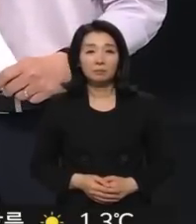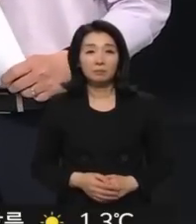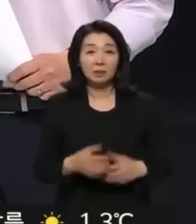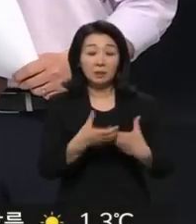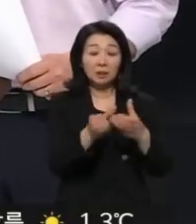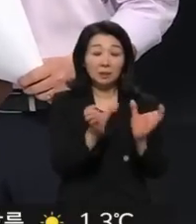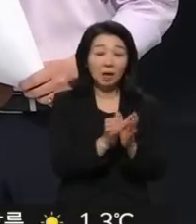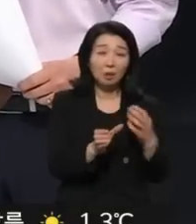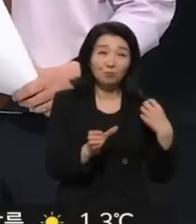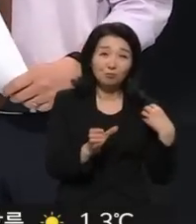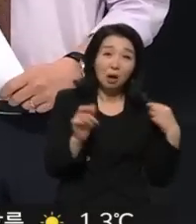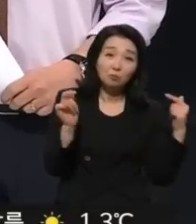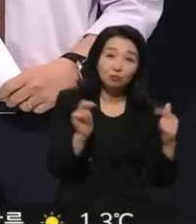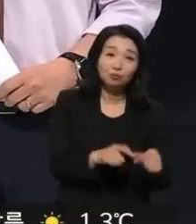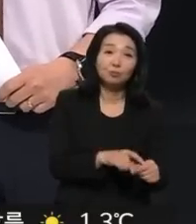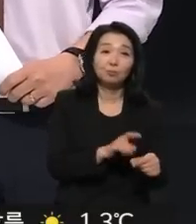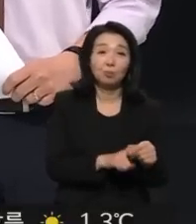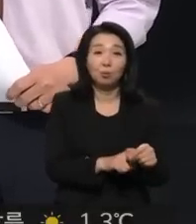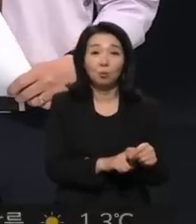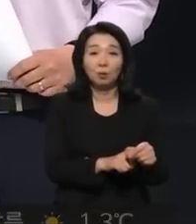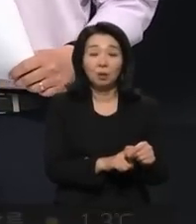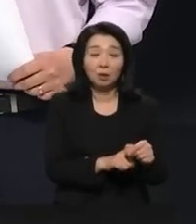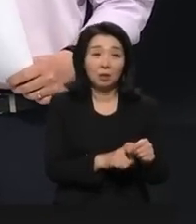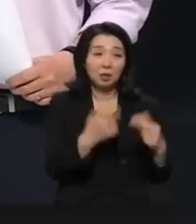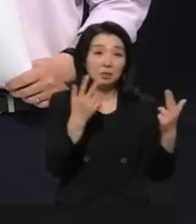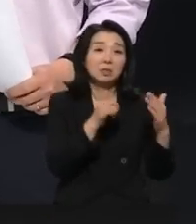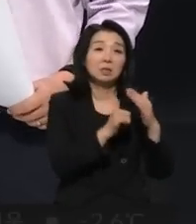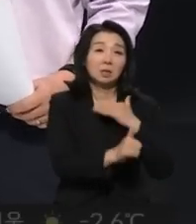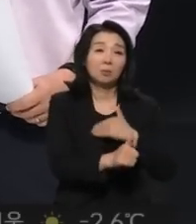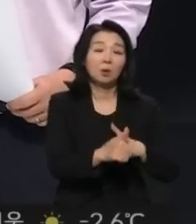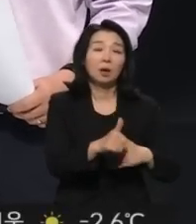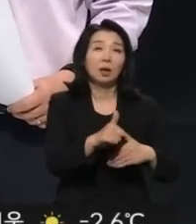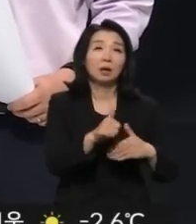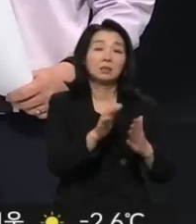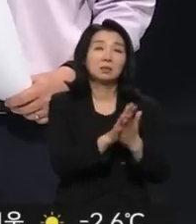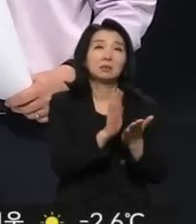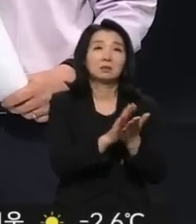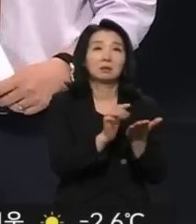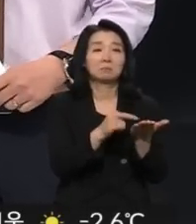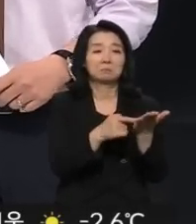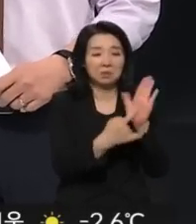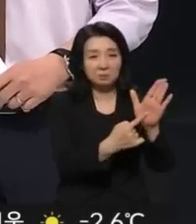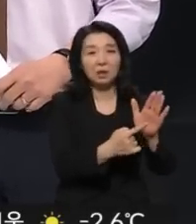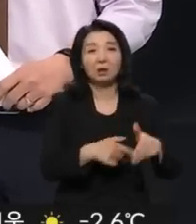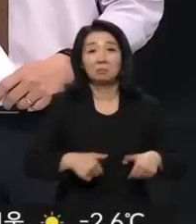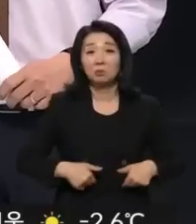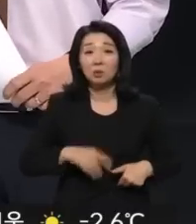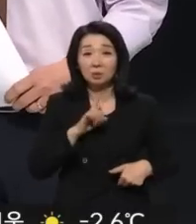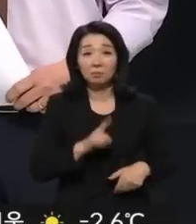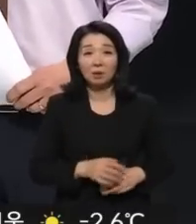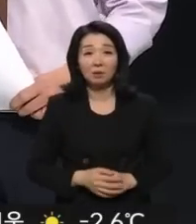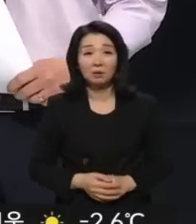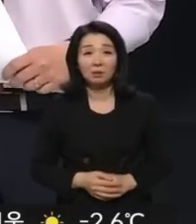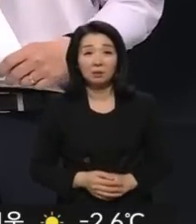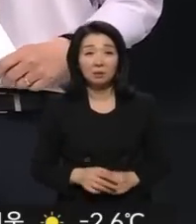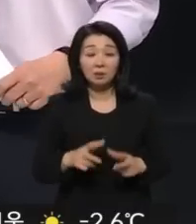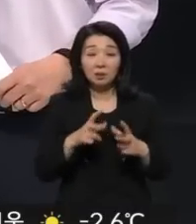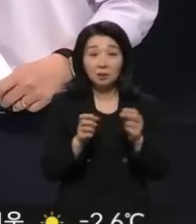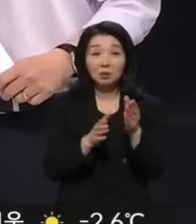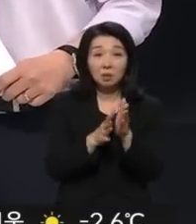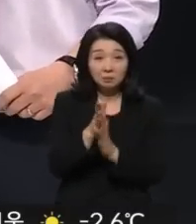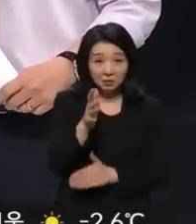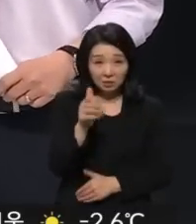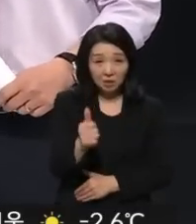당의 부담을 줄이기 위해서라도 이 대표가 직접 나서 입장을 밝혀야 한다는 건데요. 특히